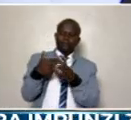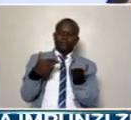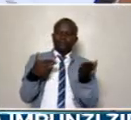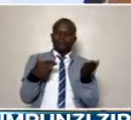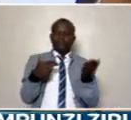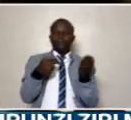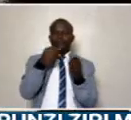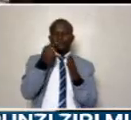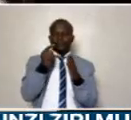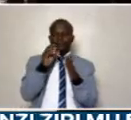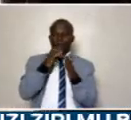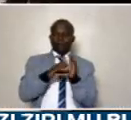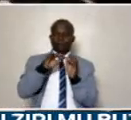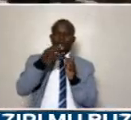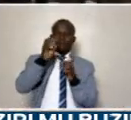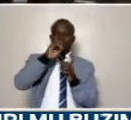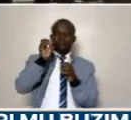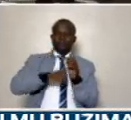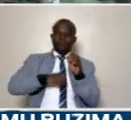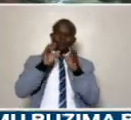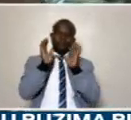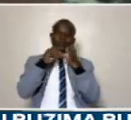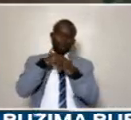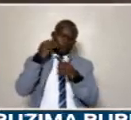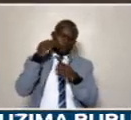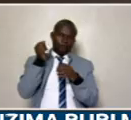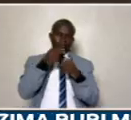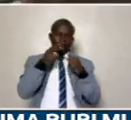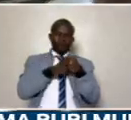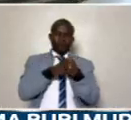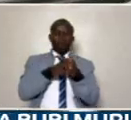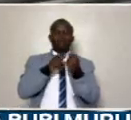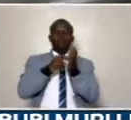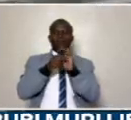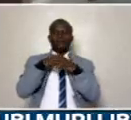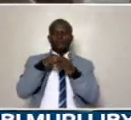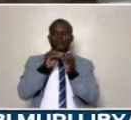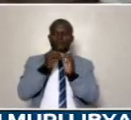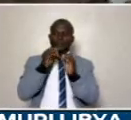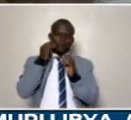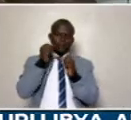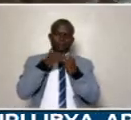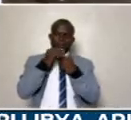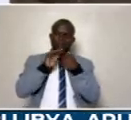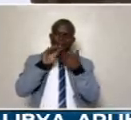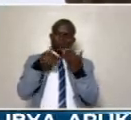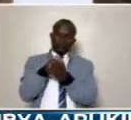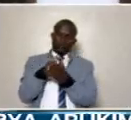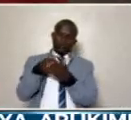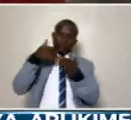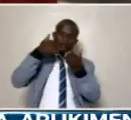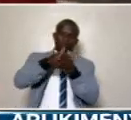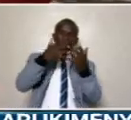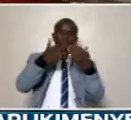cya rimwe n'ibice bimwe ku ijana ugereranyije n'ukwezi kwa karindwi, ubwo ndavuga mu mibare y'ukwezi kwa munani kose kugeza kurangira. Uyu